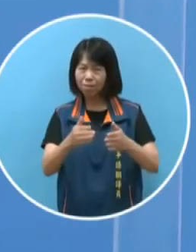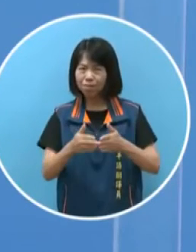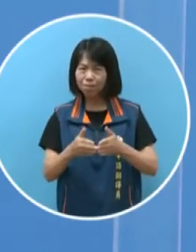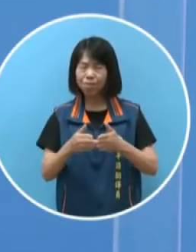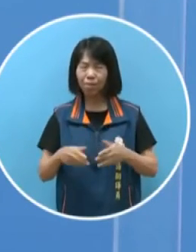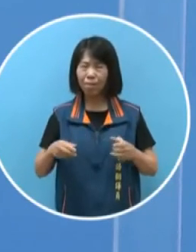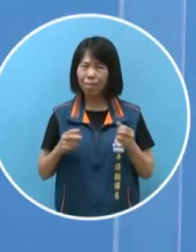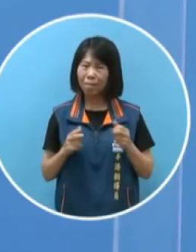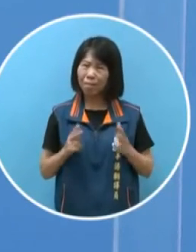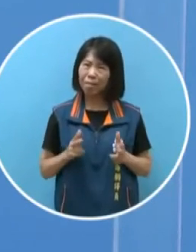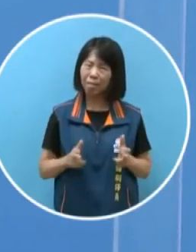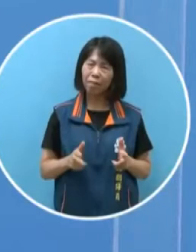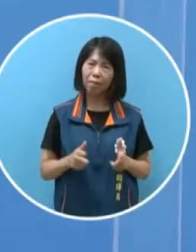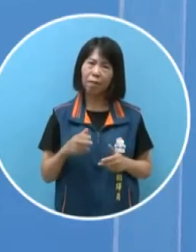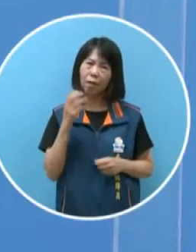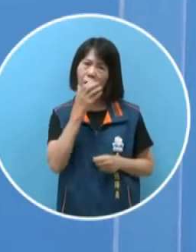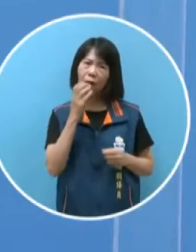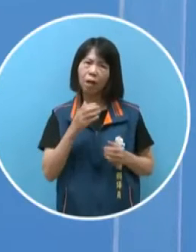米，好笑吗？